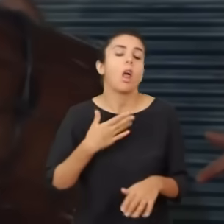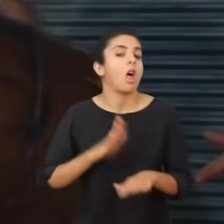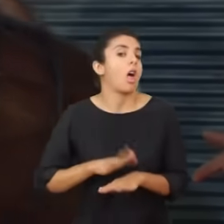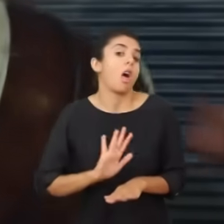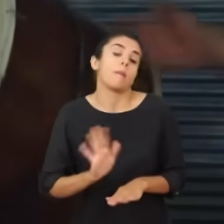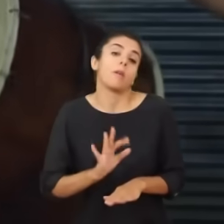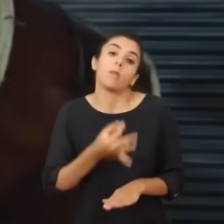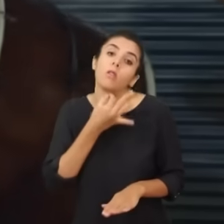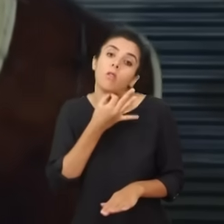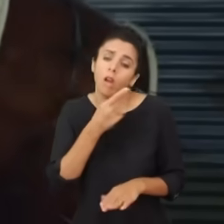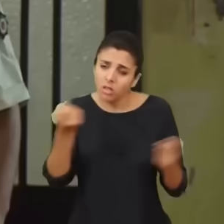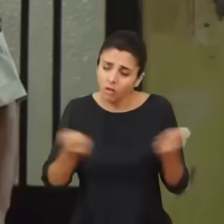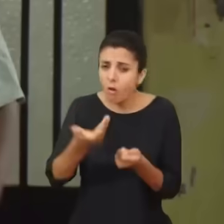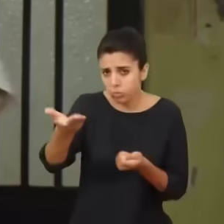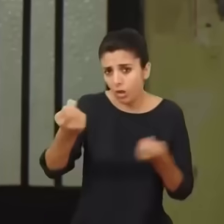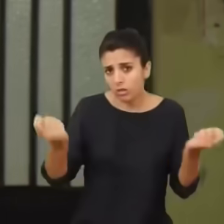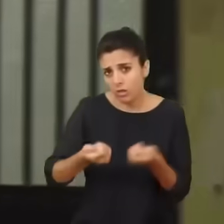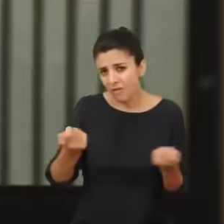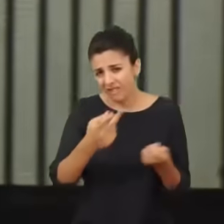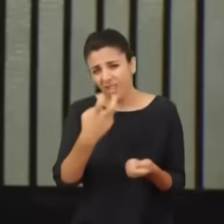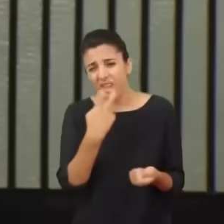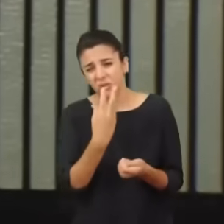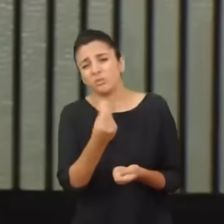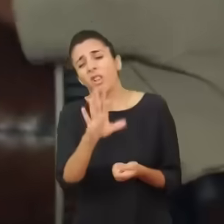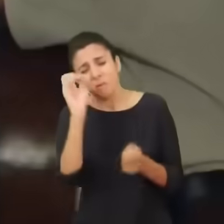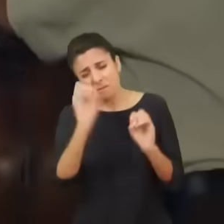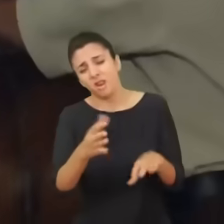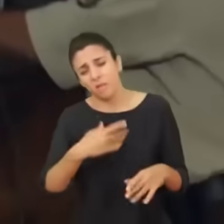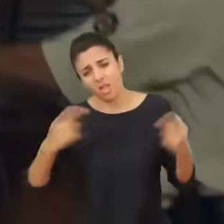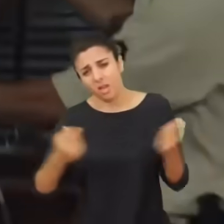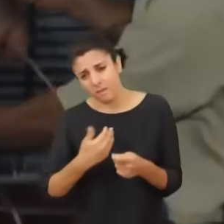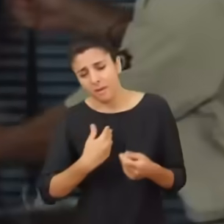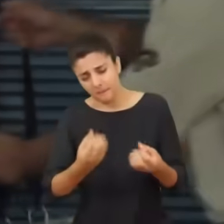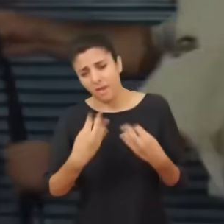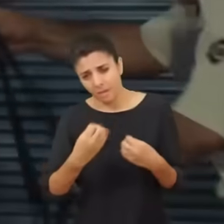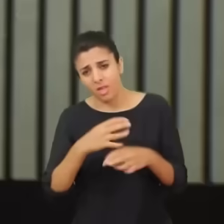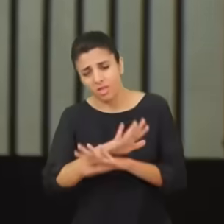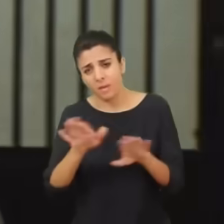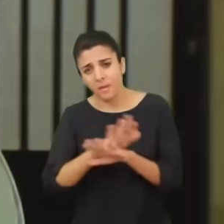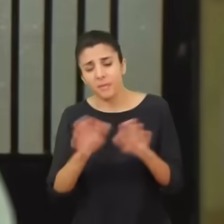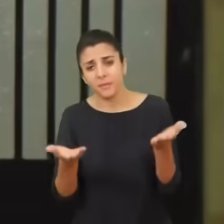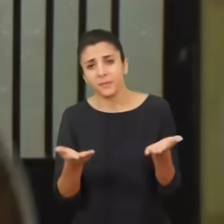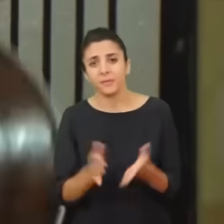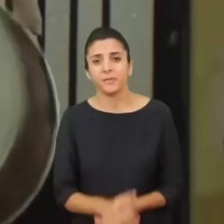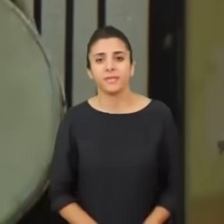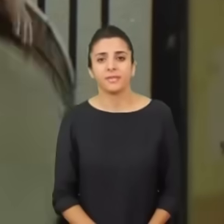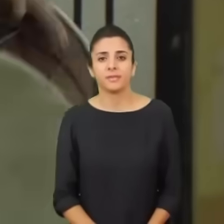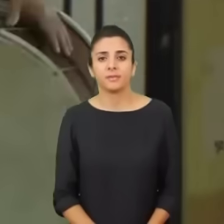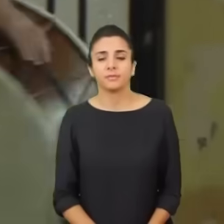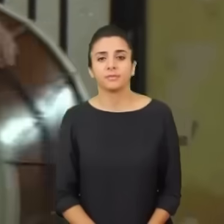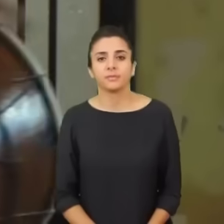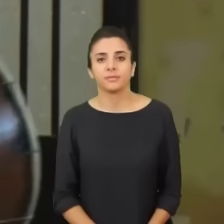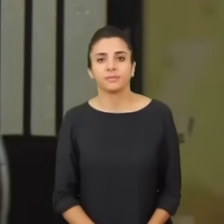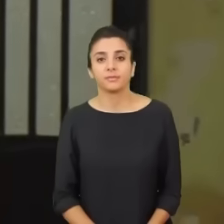çal. Okumayacağım yani. Ben ya al çal. Ya bırak öyle mani mi okunur? Al ver bana. Çal. Ya ver. Bak şimdi. Bak